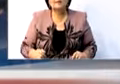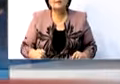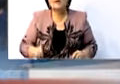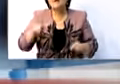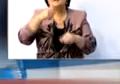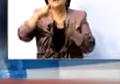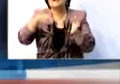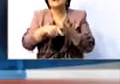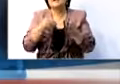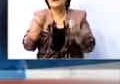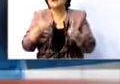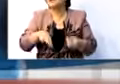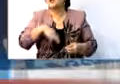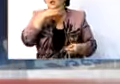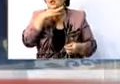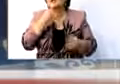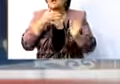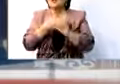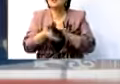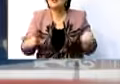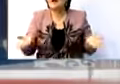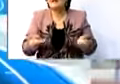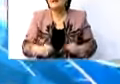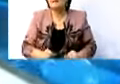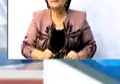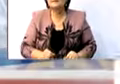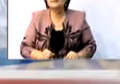Бас шаһарда қаржы жеткілікті, игерілуі қалай?